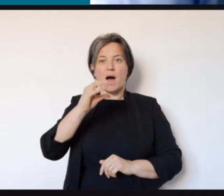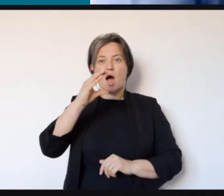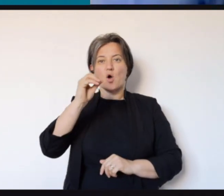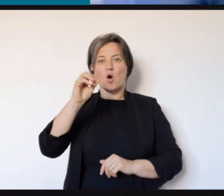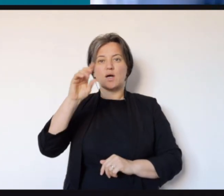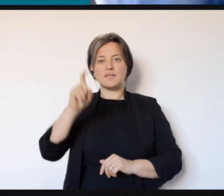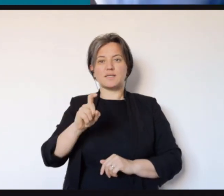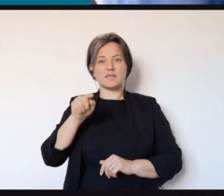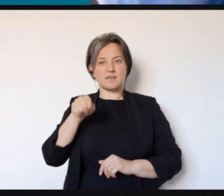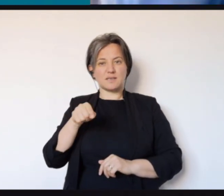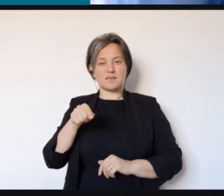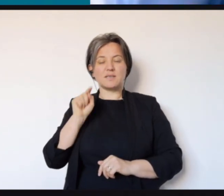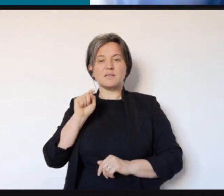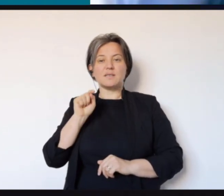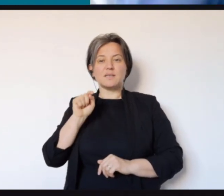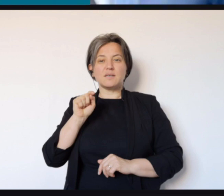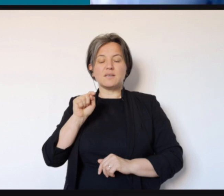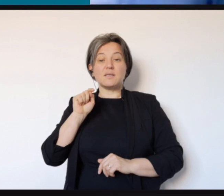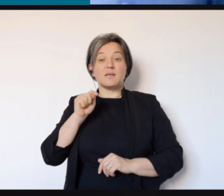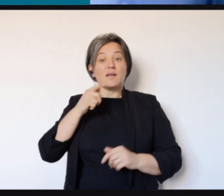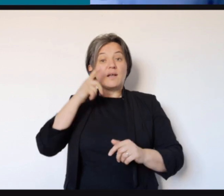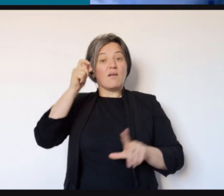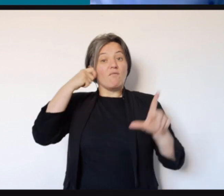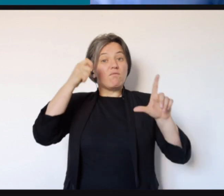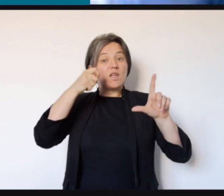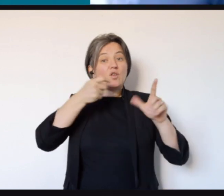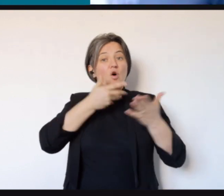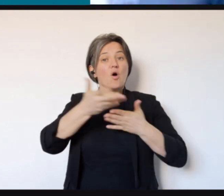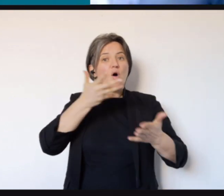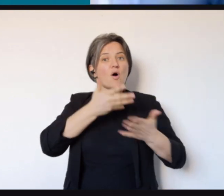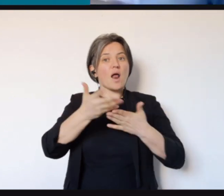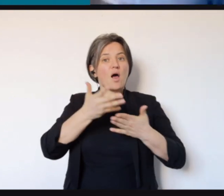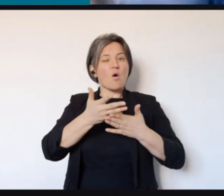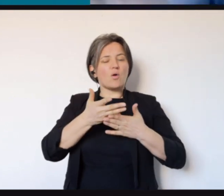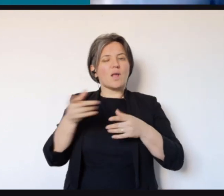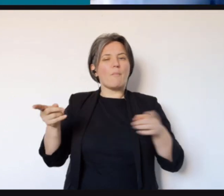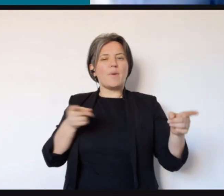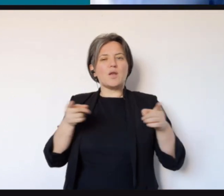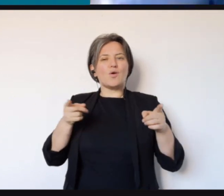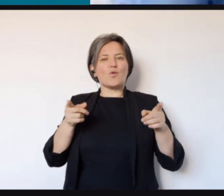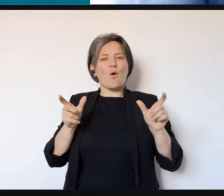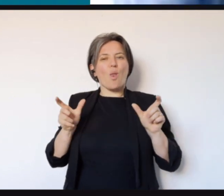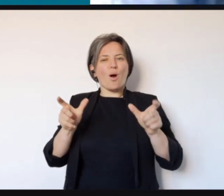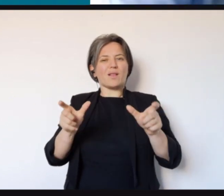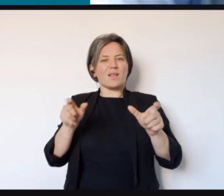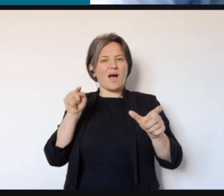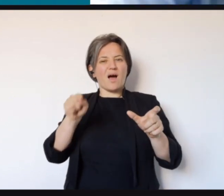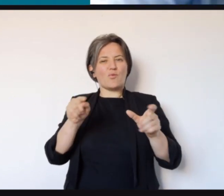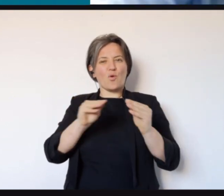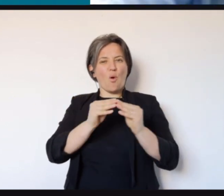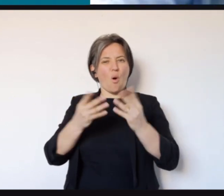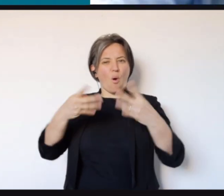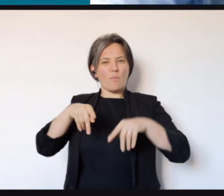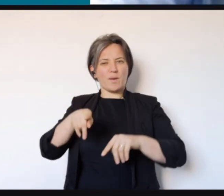fatto da Macox, che un po' racconta quei giorni del